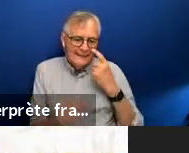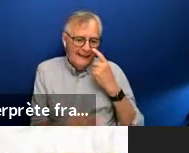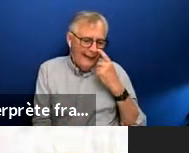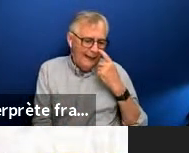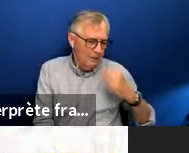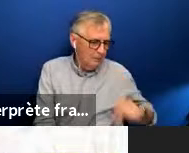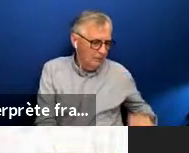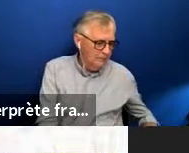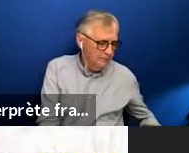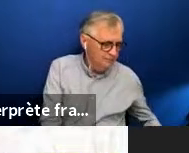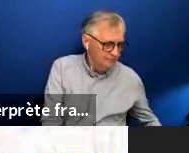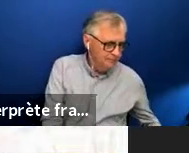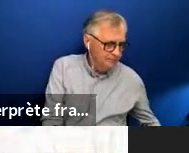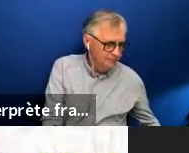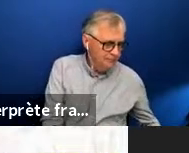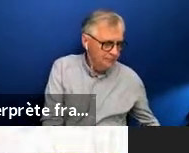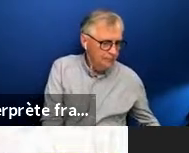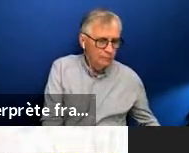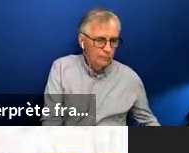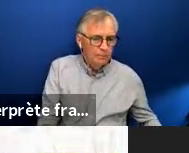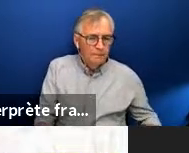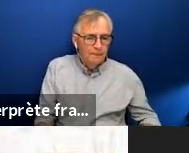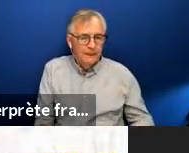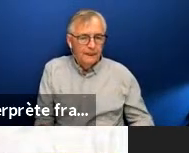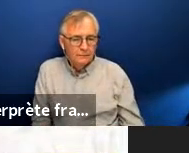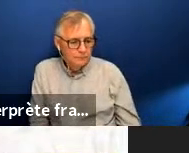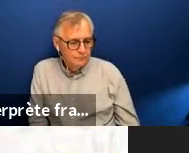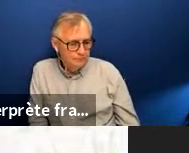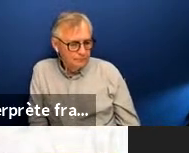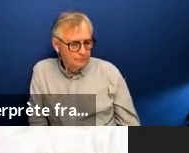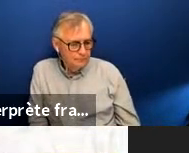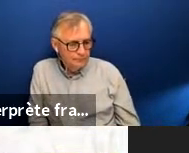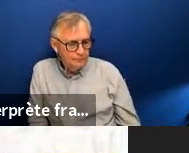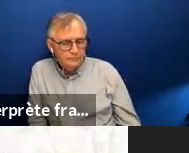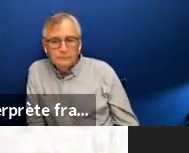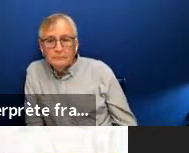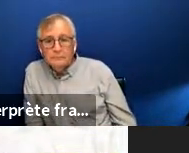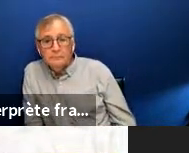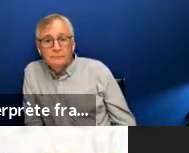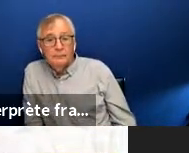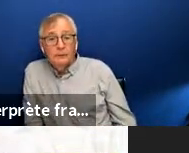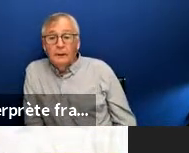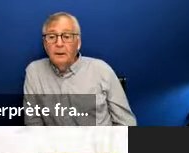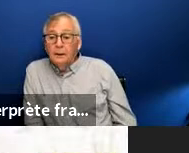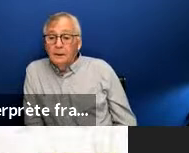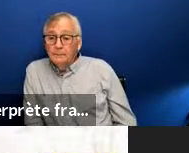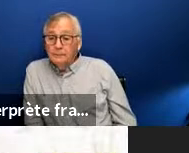aussi l'accès à la langue.